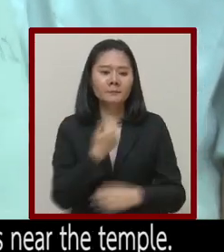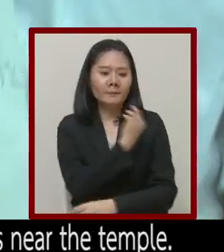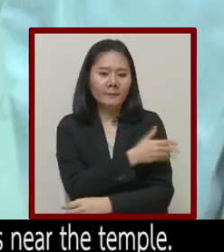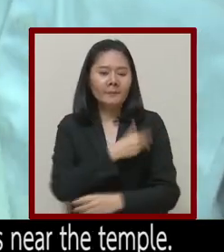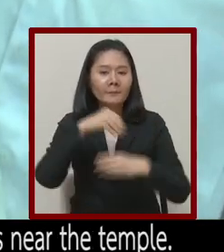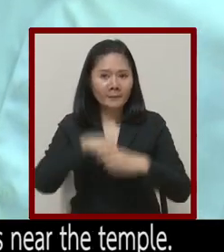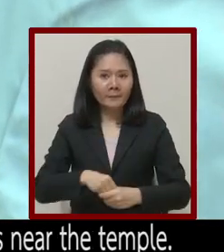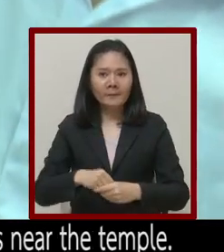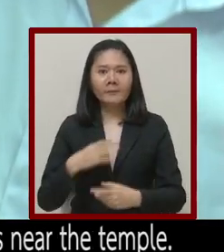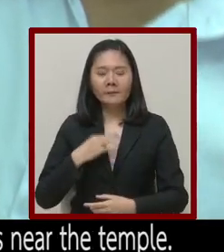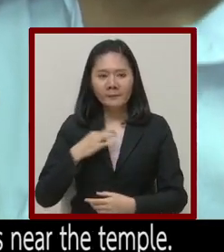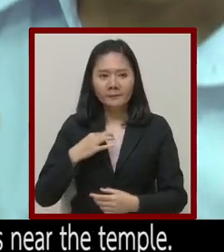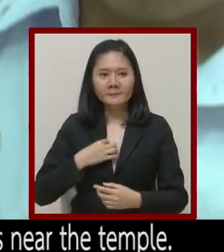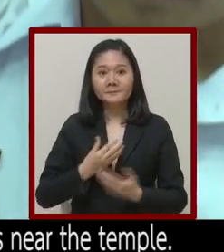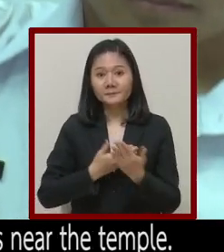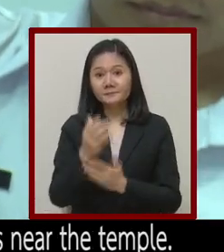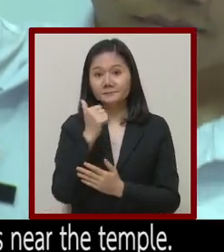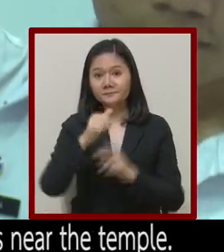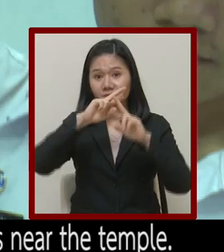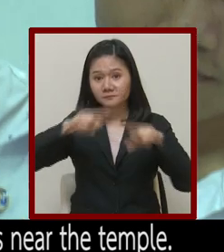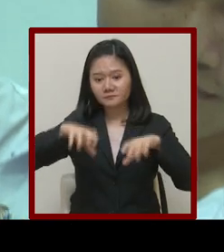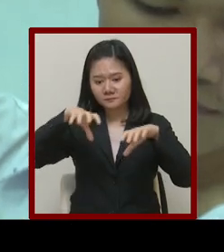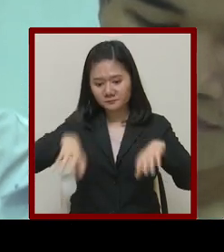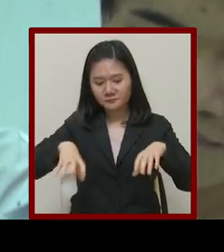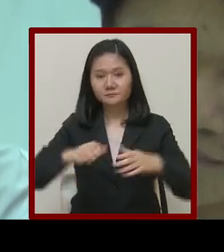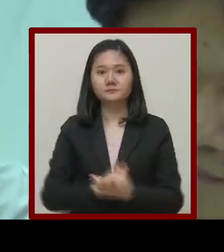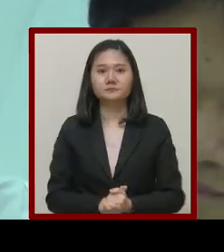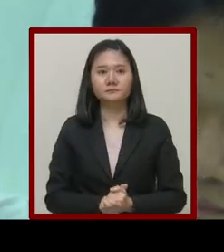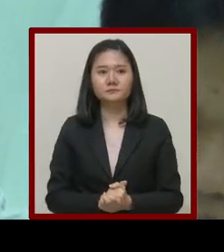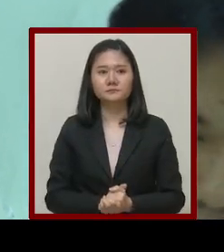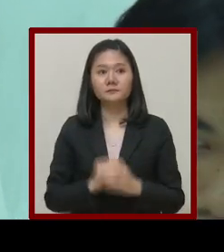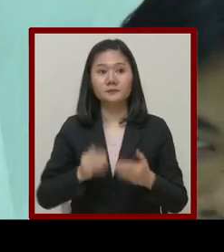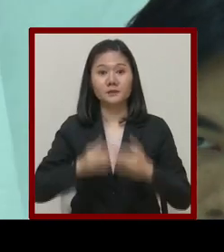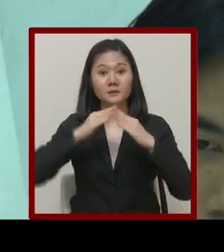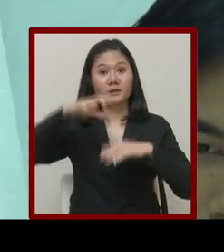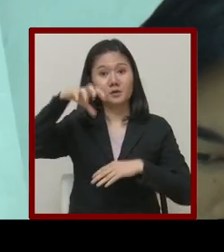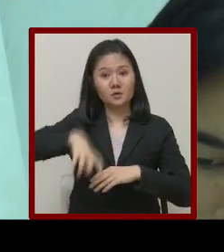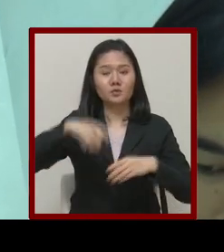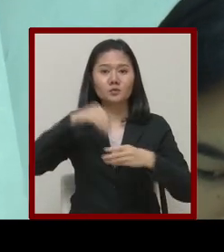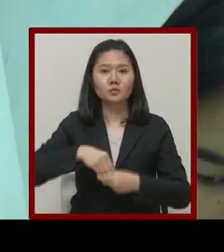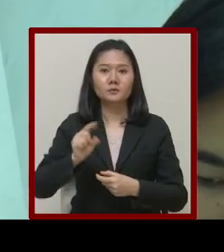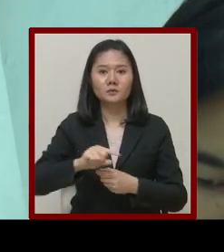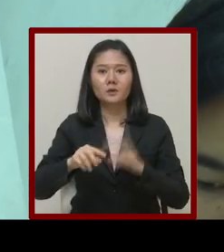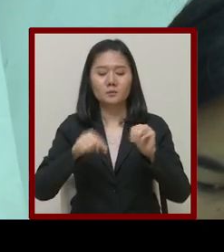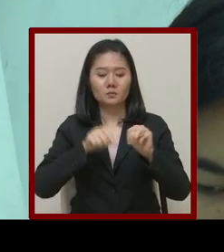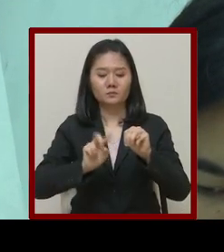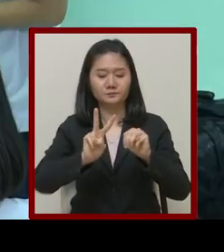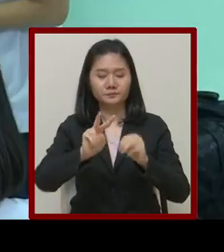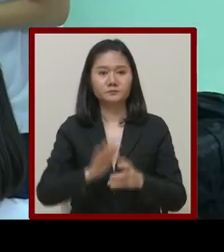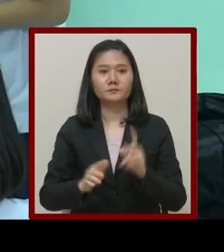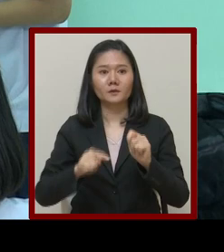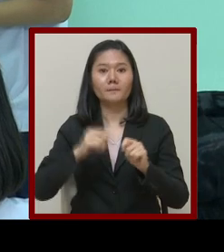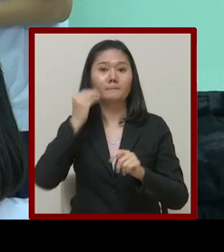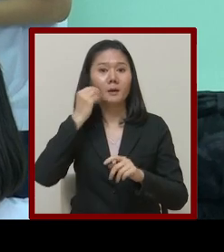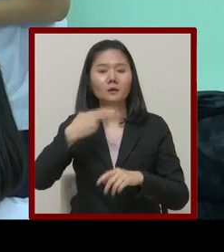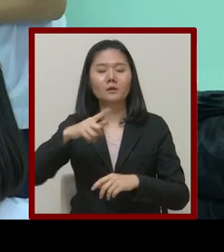วและเสื้อผ้าสามารถซื้อได้ที่ร้านติดวัดค่ะที่ตั้งวัดนะคะก็คือหมู่2ตำบลบ้